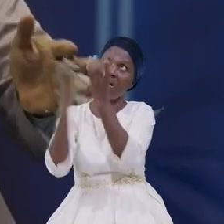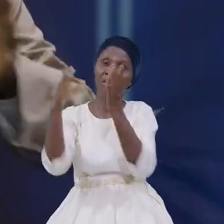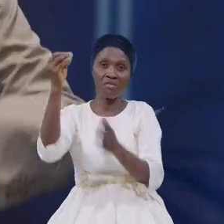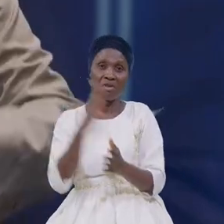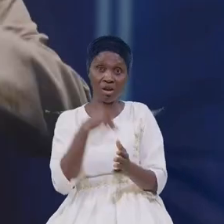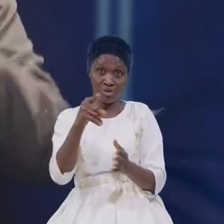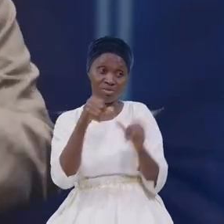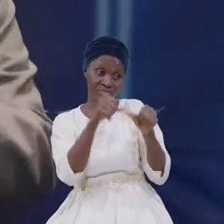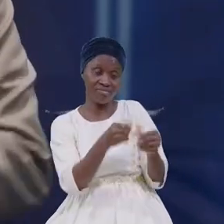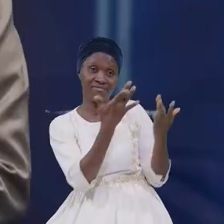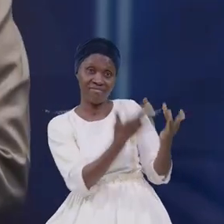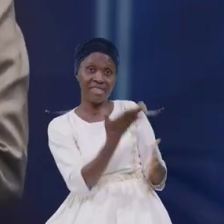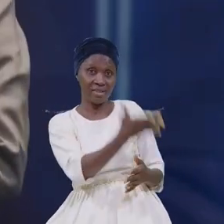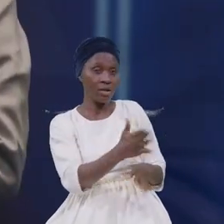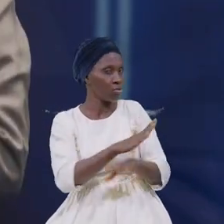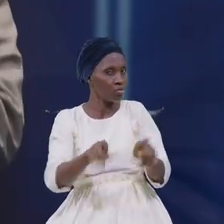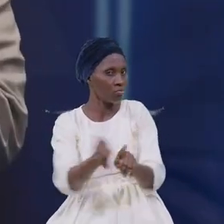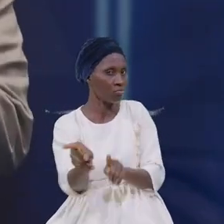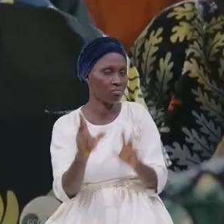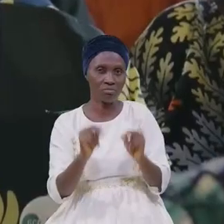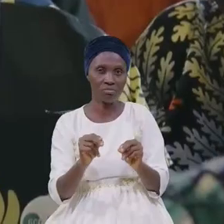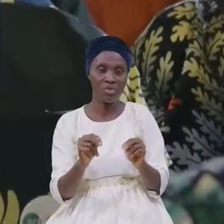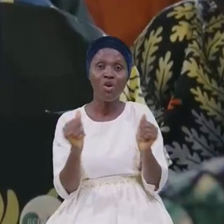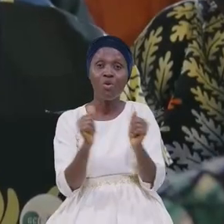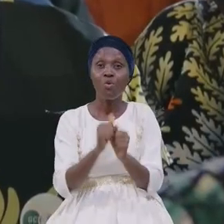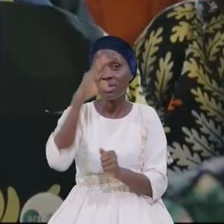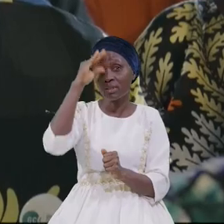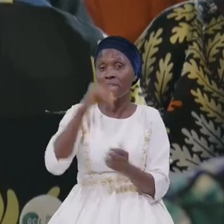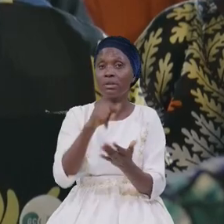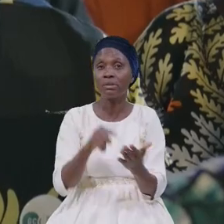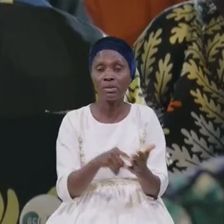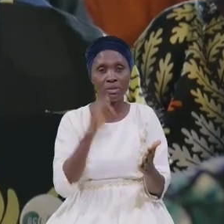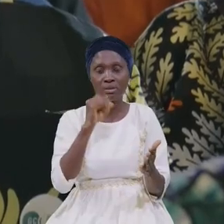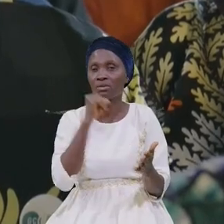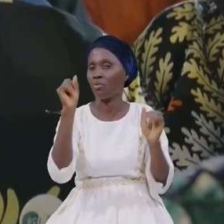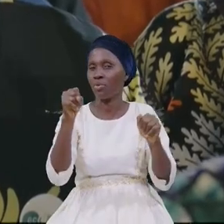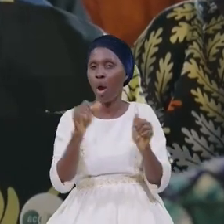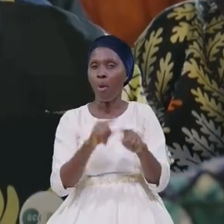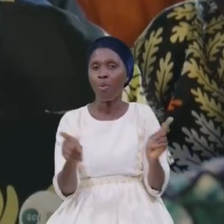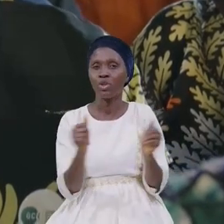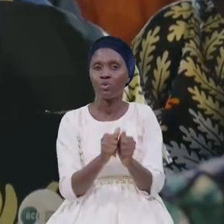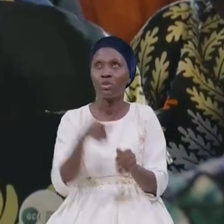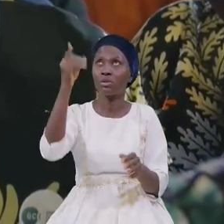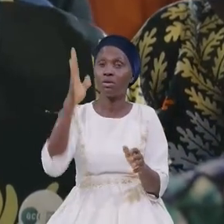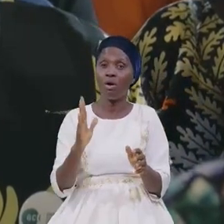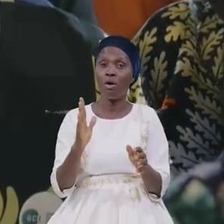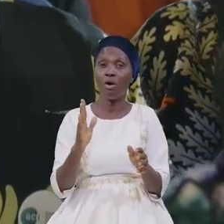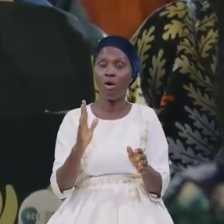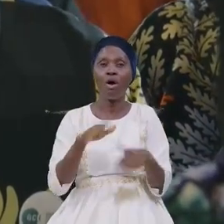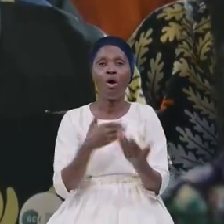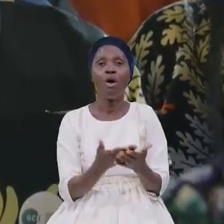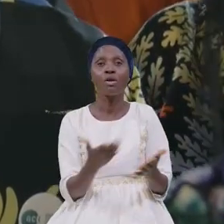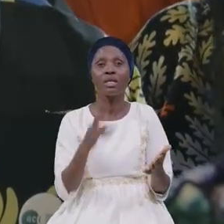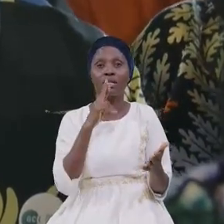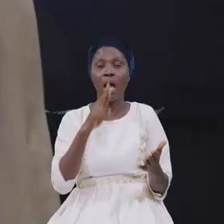resté là-bas et que vous ne vous êtes pas détourné de Dieu, aux hommes cela est impossible, mais à Dieu tout